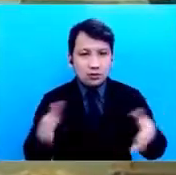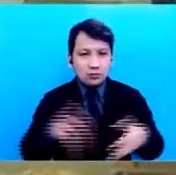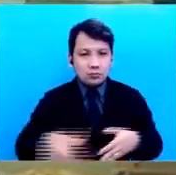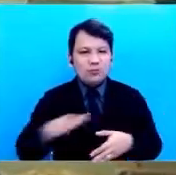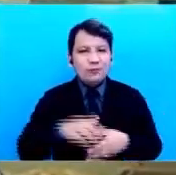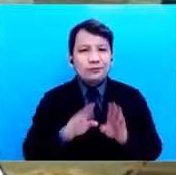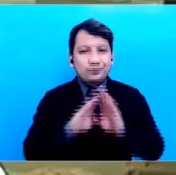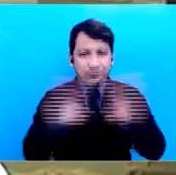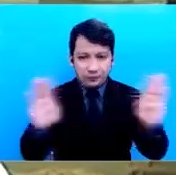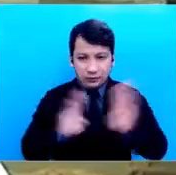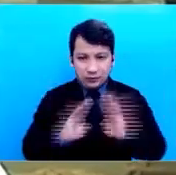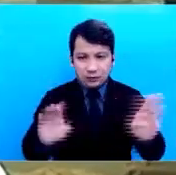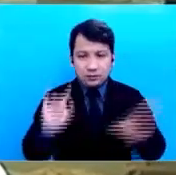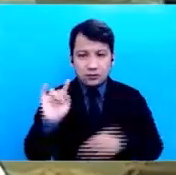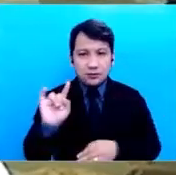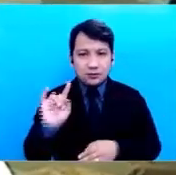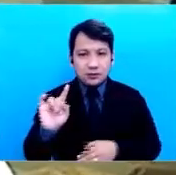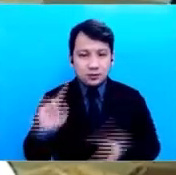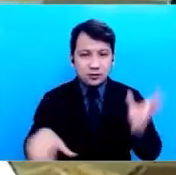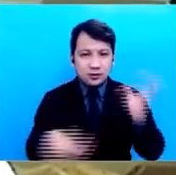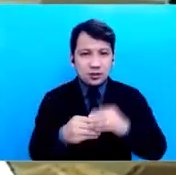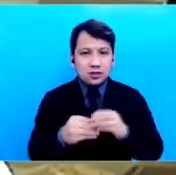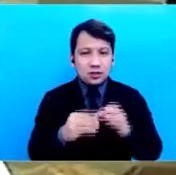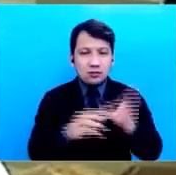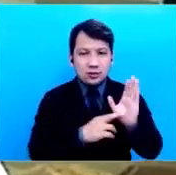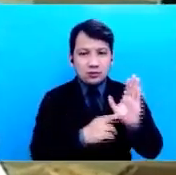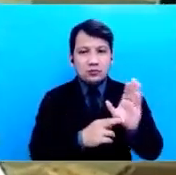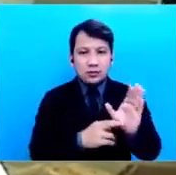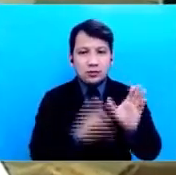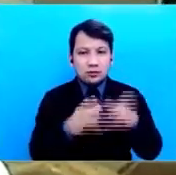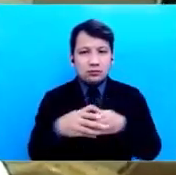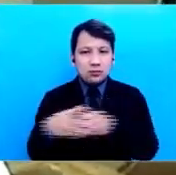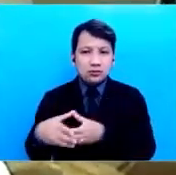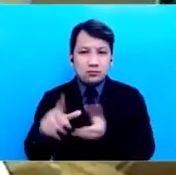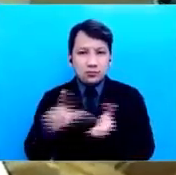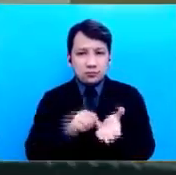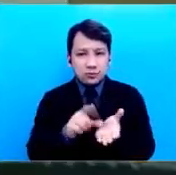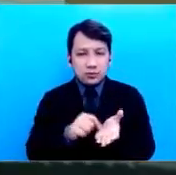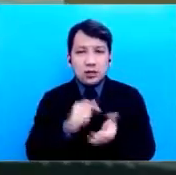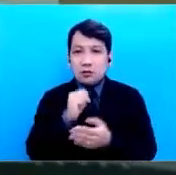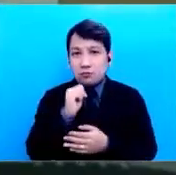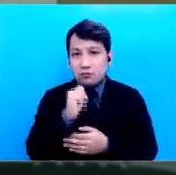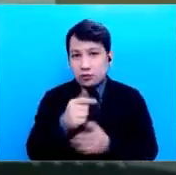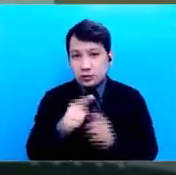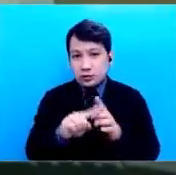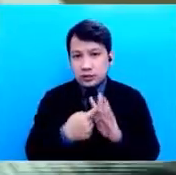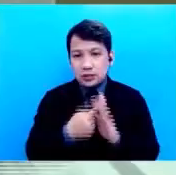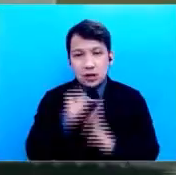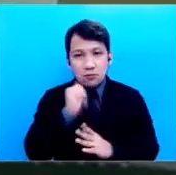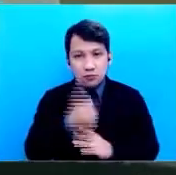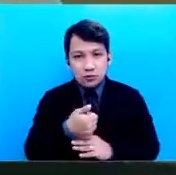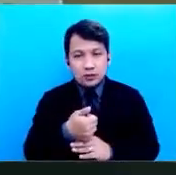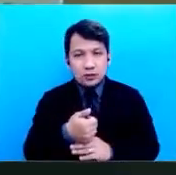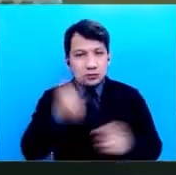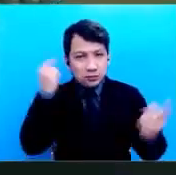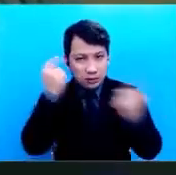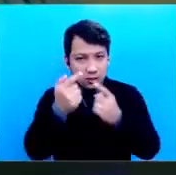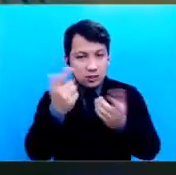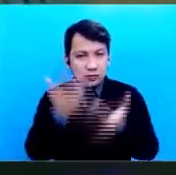bubuksan na sa media at makinatawa ng mga partido ang pag-imprenta ng balota simula bukas. Target matapos ang pag-imprenta ng mga